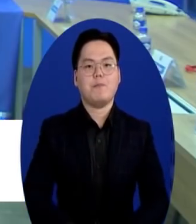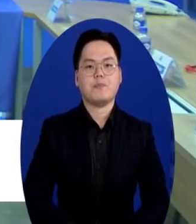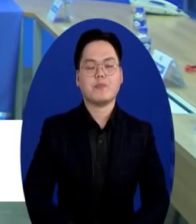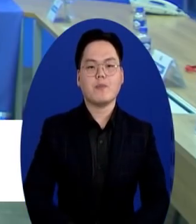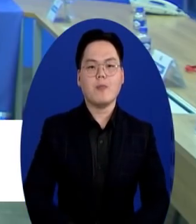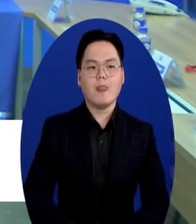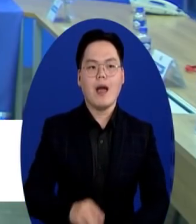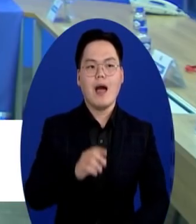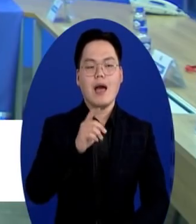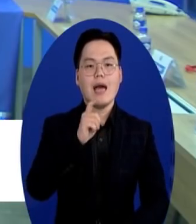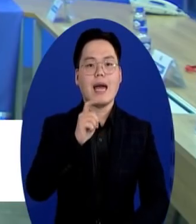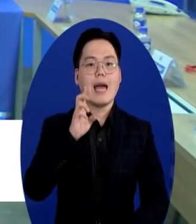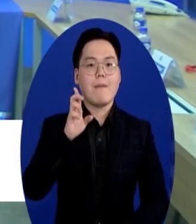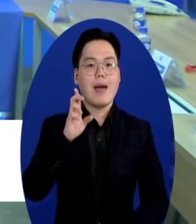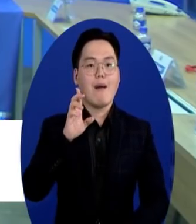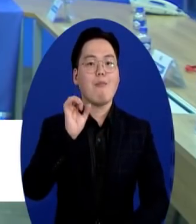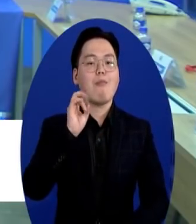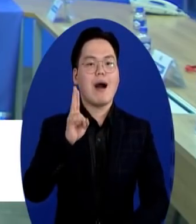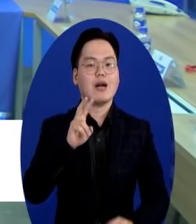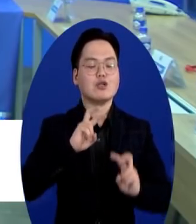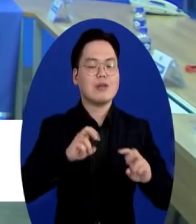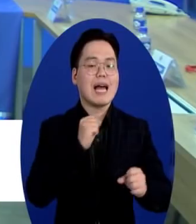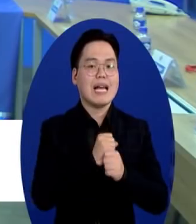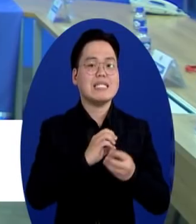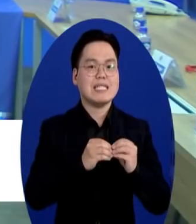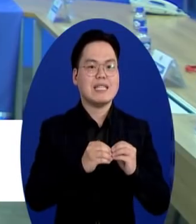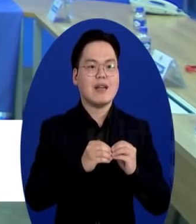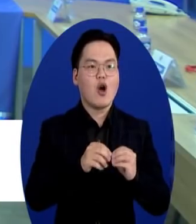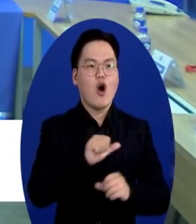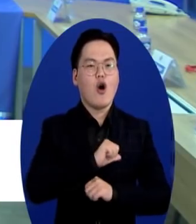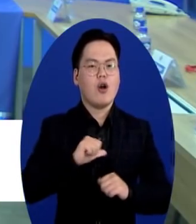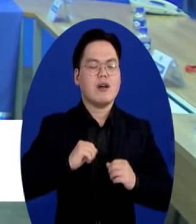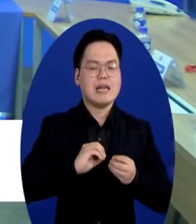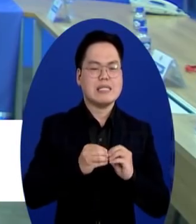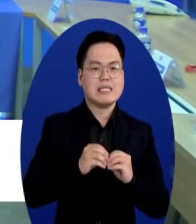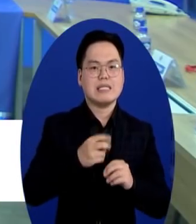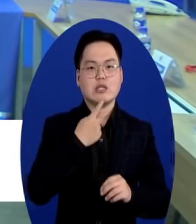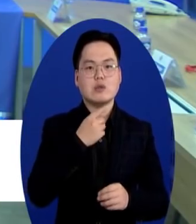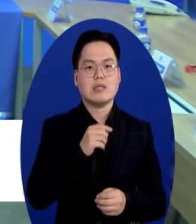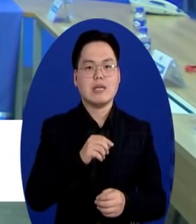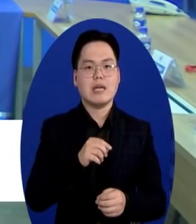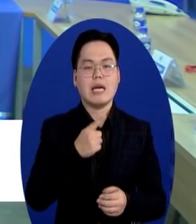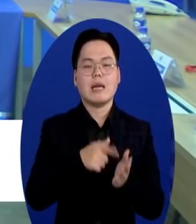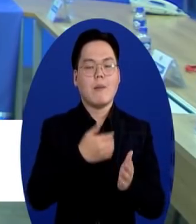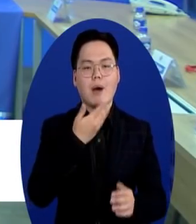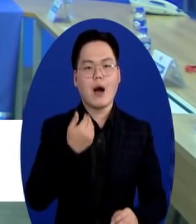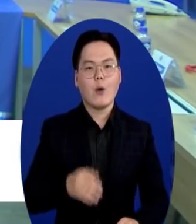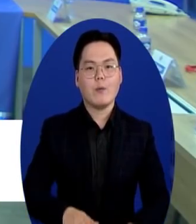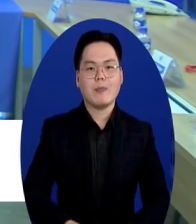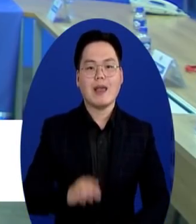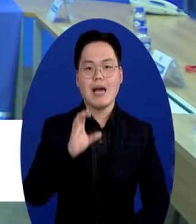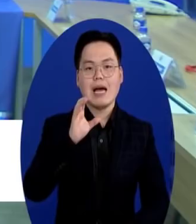мөн банкн дээр судалгааны ажлууд нэлээд хийгддэг. Тэгээд бүх ажлыг өөртөө шаардлагагүй одоо тэр тухайн салбарт тэргүүлэгч